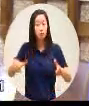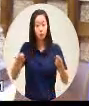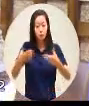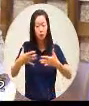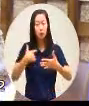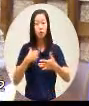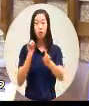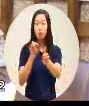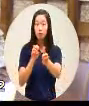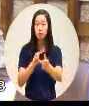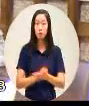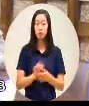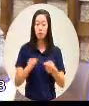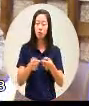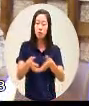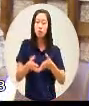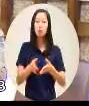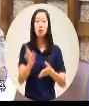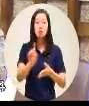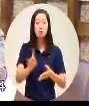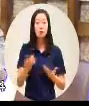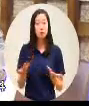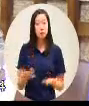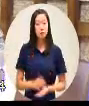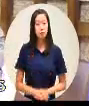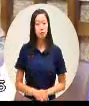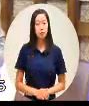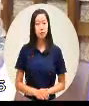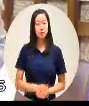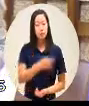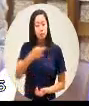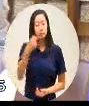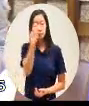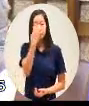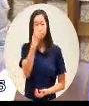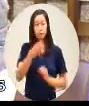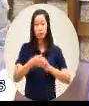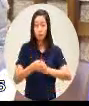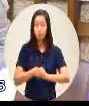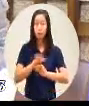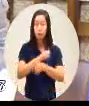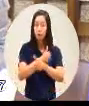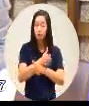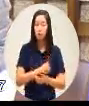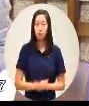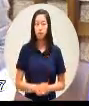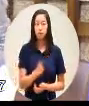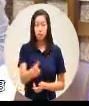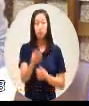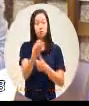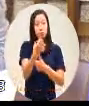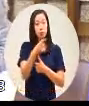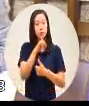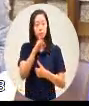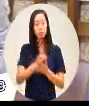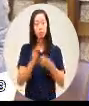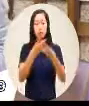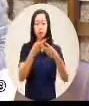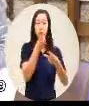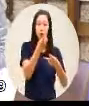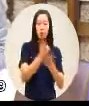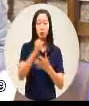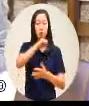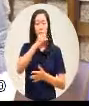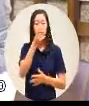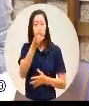我们多元的部分应该那个英检的部分，因为你会讲说这客语也有啦，台语也